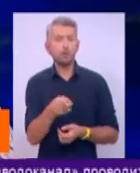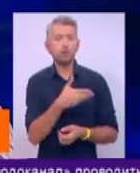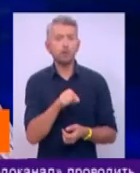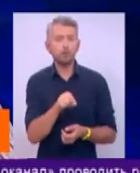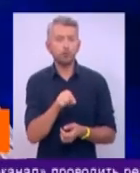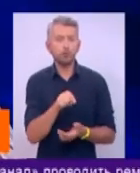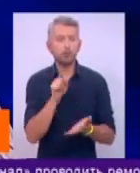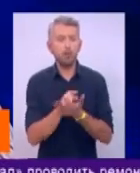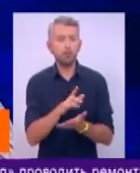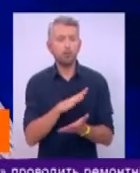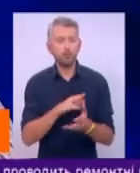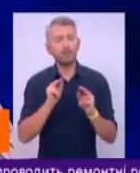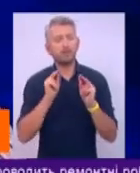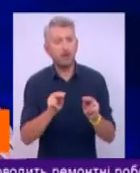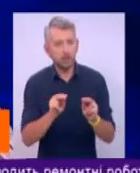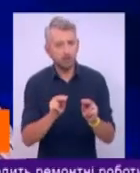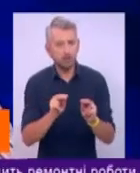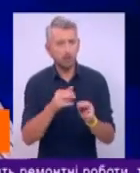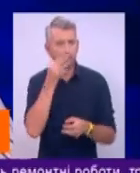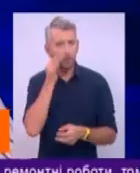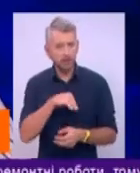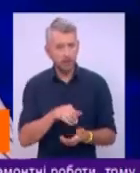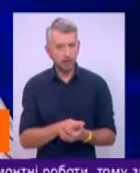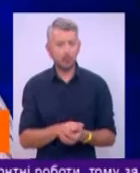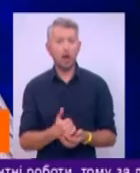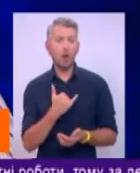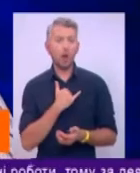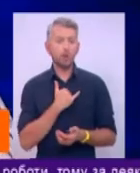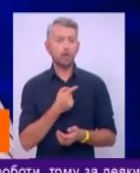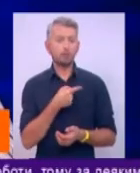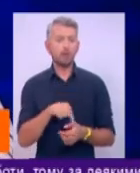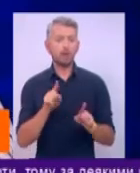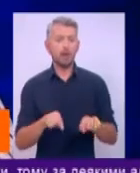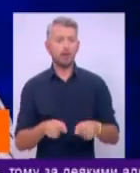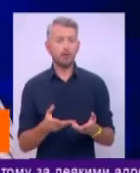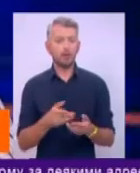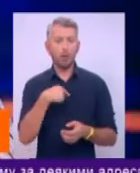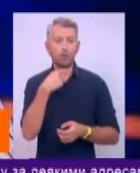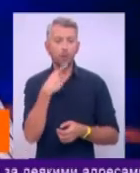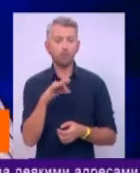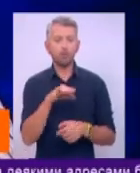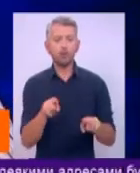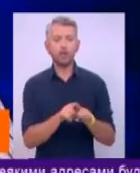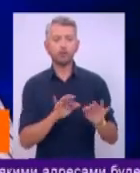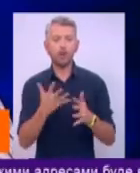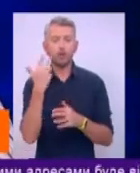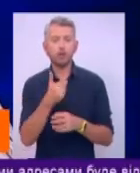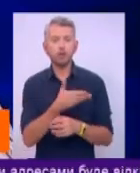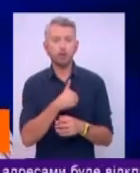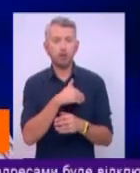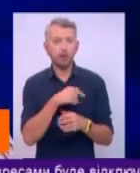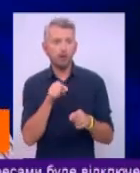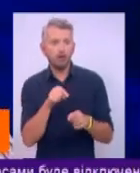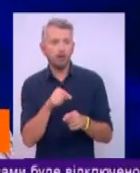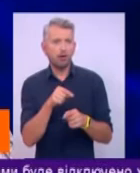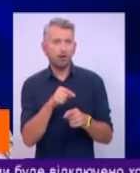маємо бути відвертими і компетентними. А в нас ми навіть ми говоримо про такі ситуації, коли ми під реабілітацією що